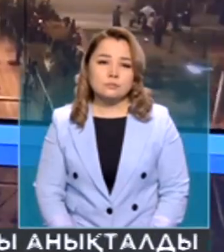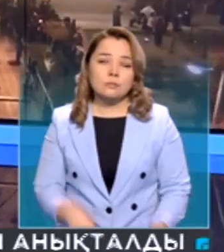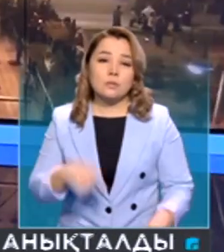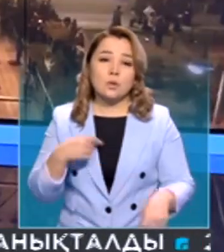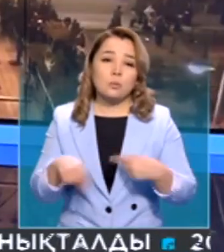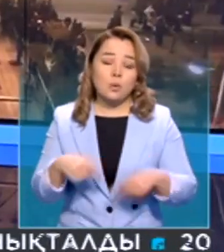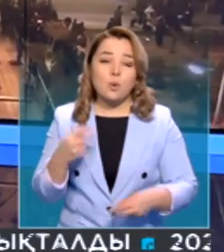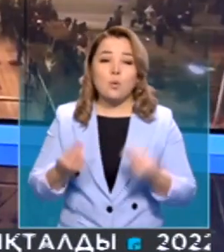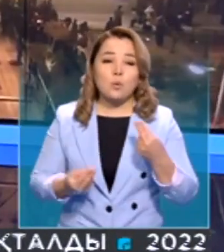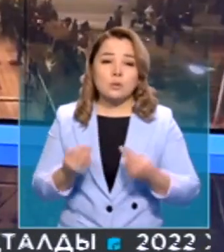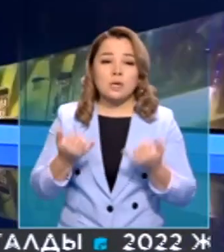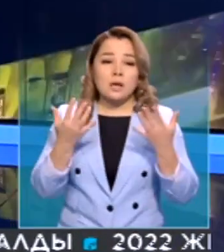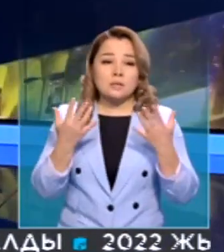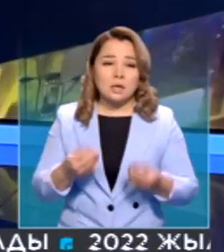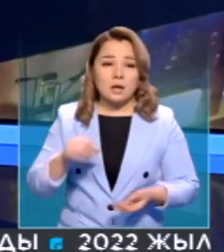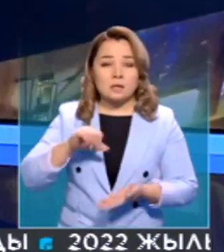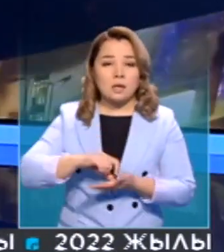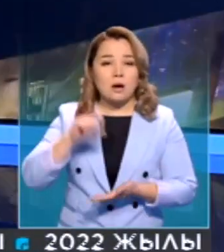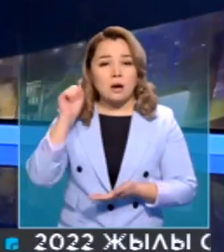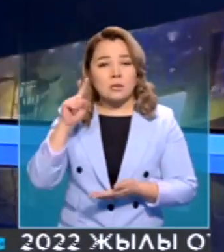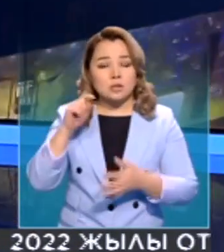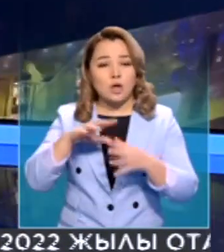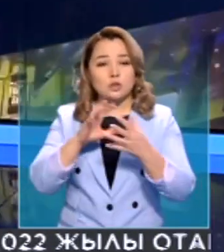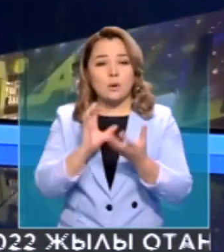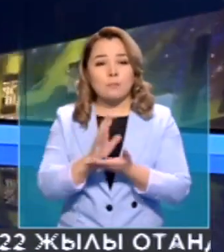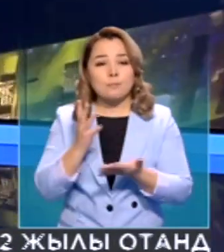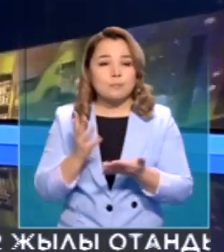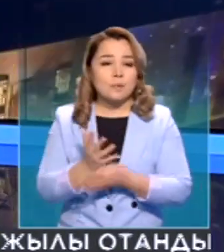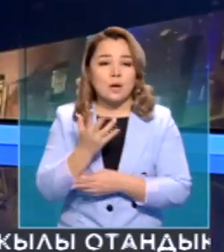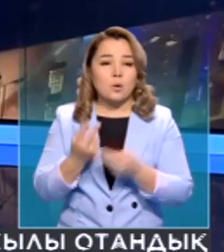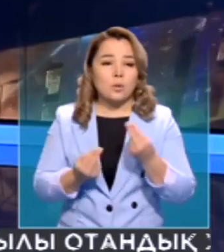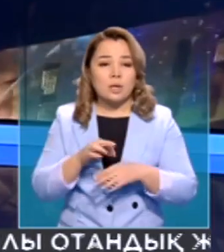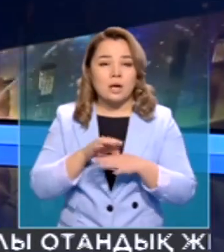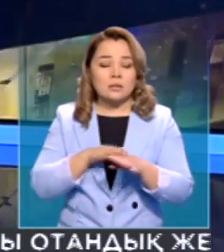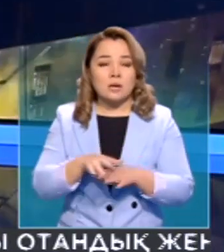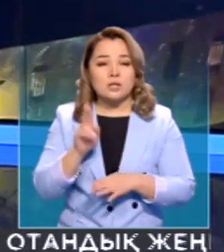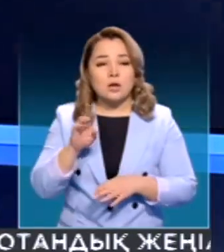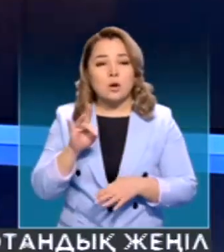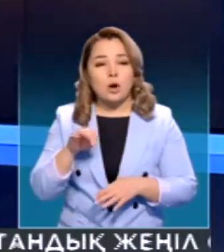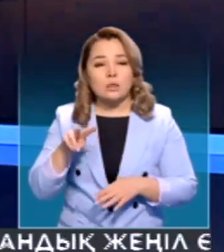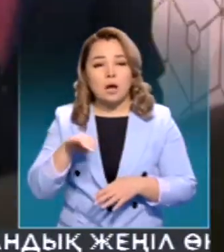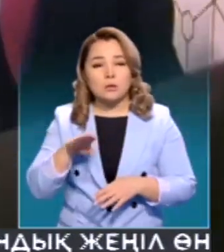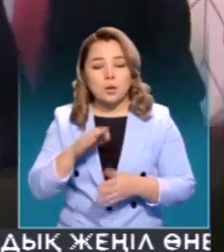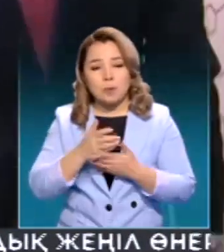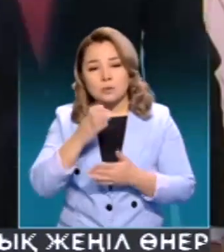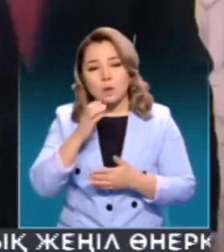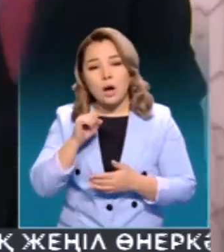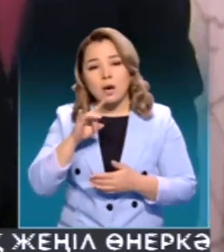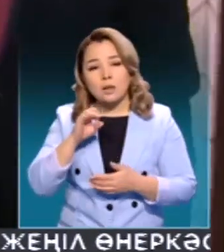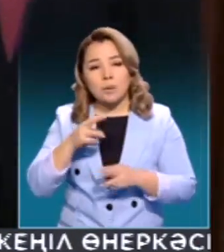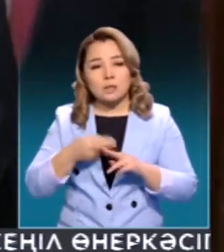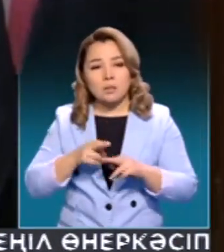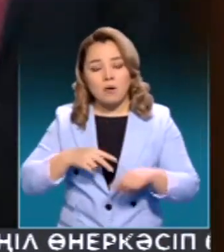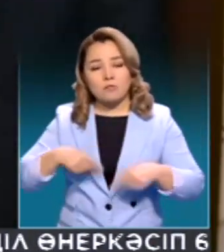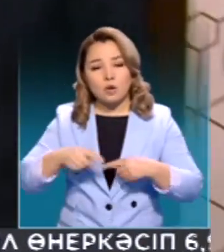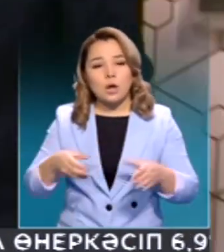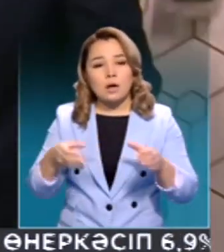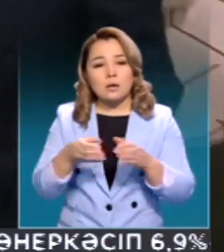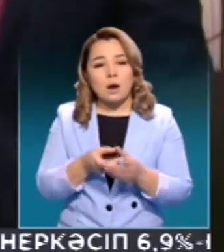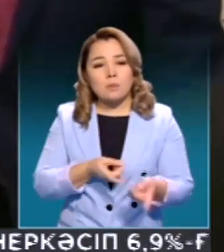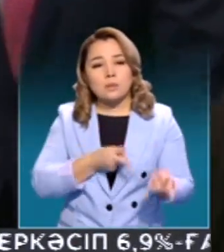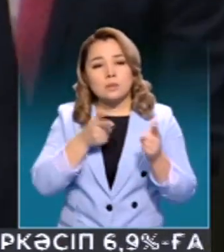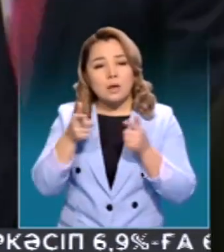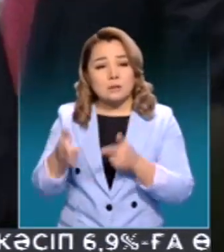Ал футбол ойынның бүгінгі қаһарманы алтын доптың 5 мәрте иегері Криштиану Роналду Сауд Арабиясының Аль-Наср футбол командасына